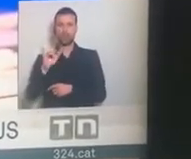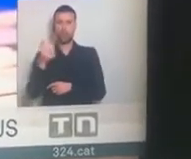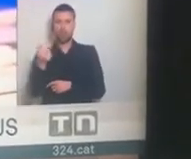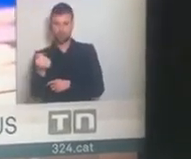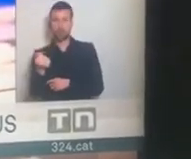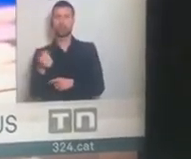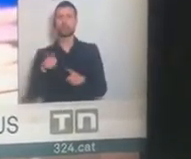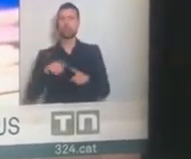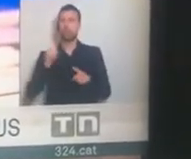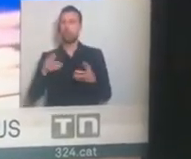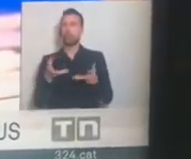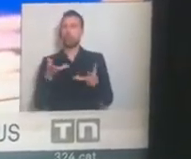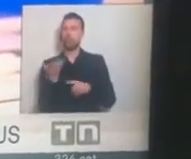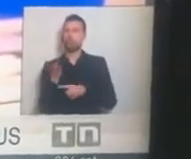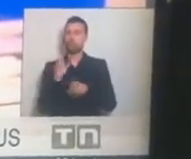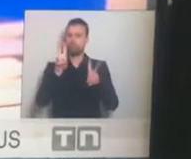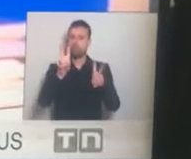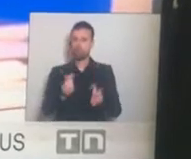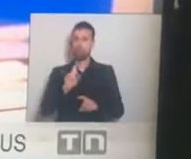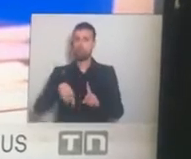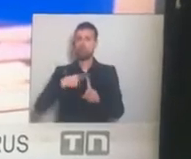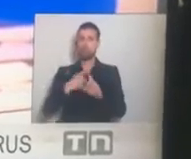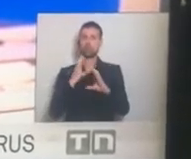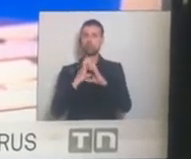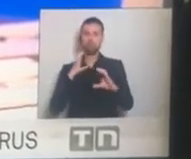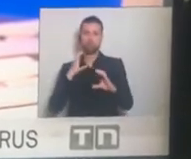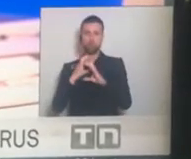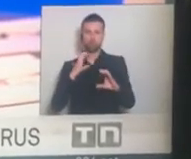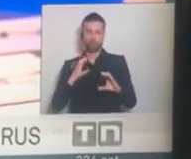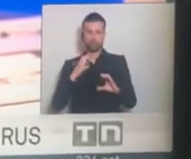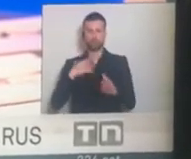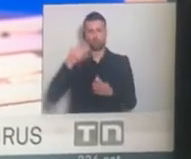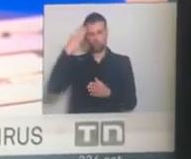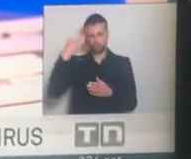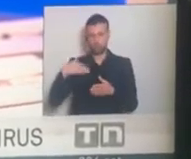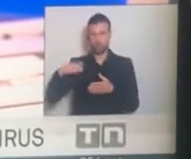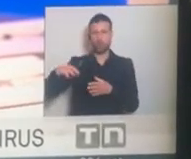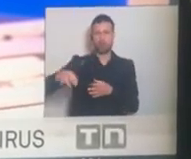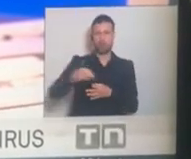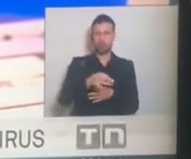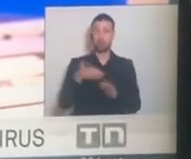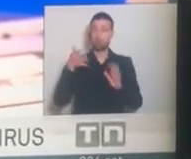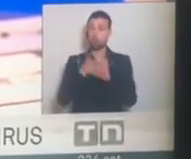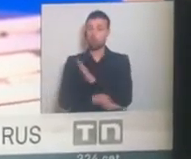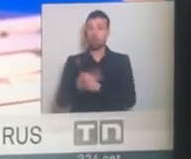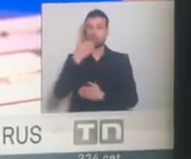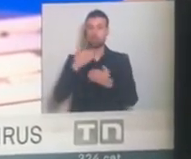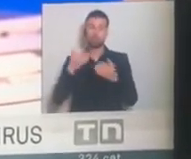línia d'autobusos interurbans en resposta a la disminució de la demanda.